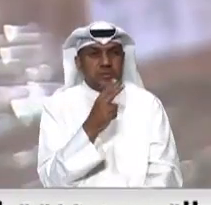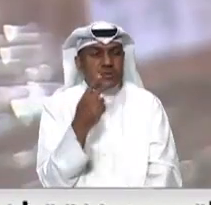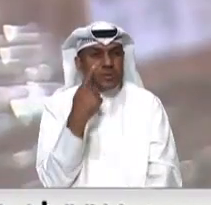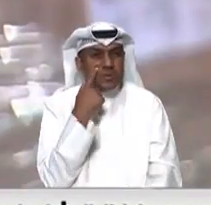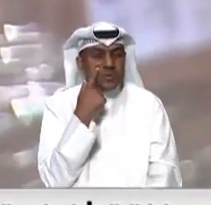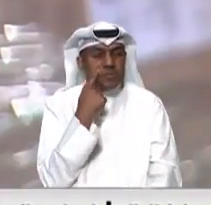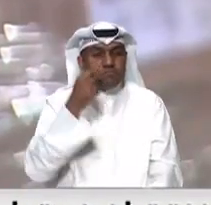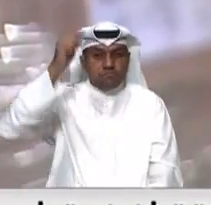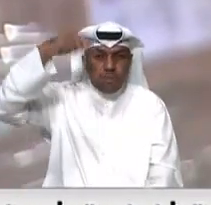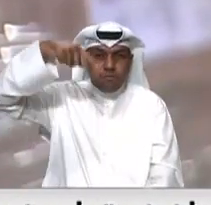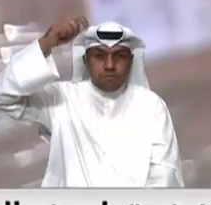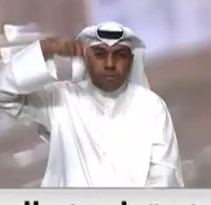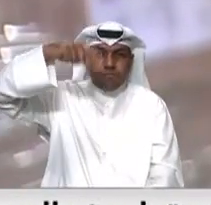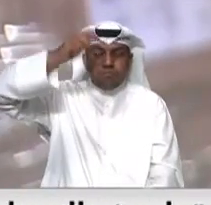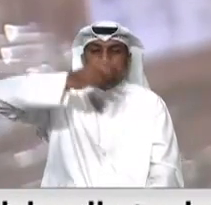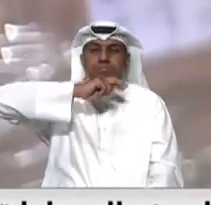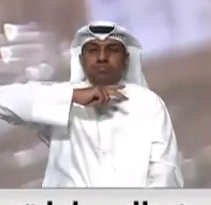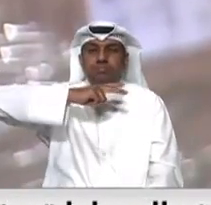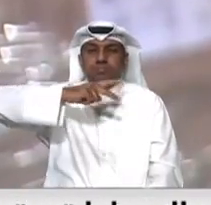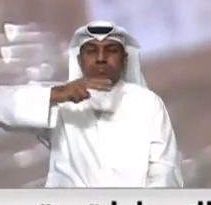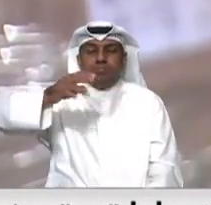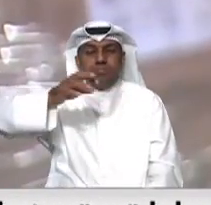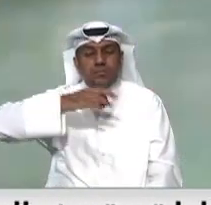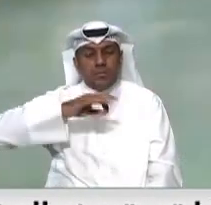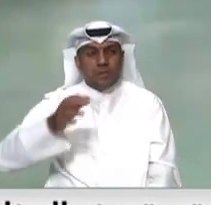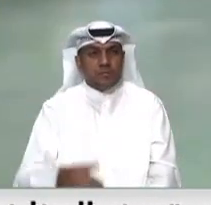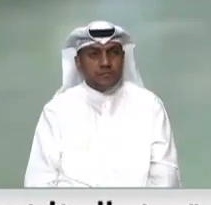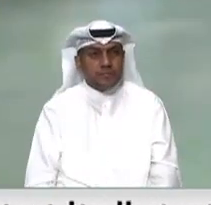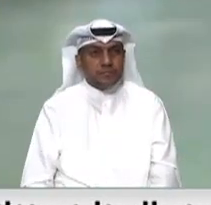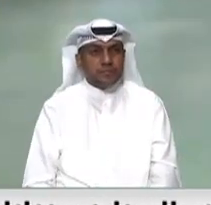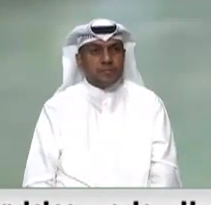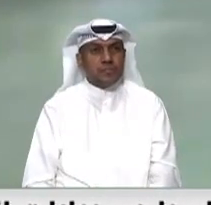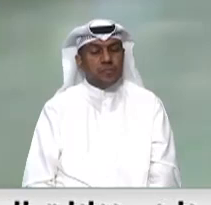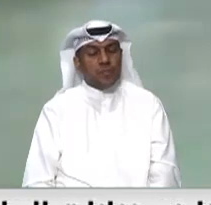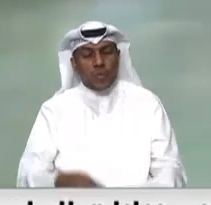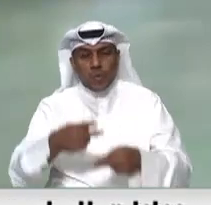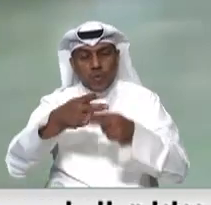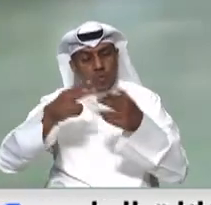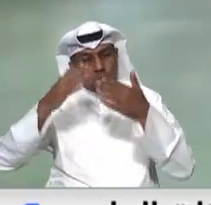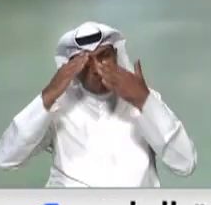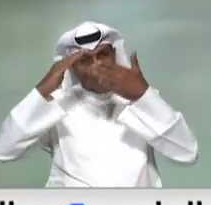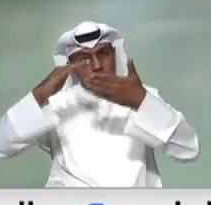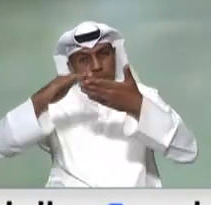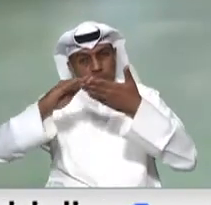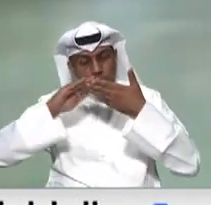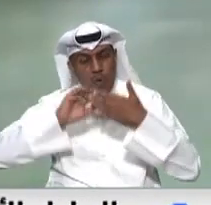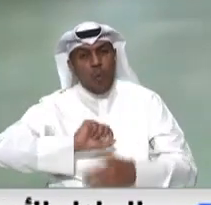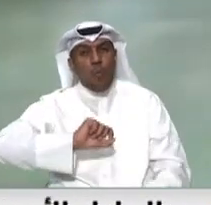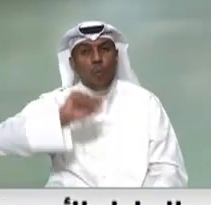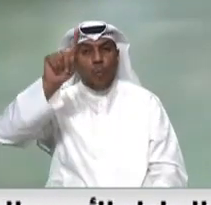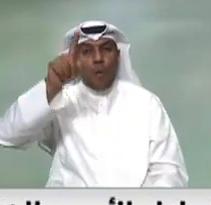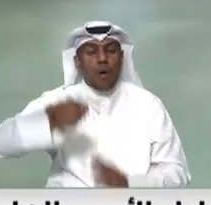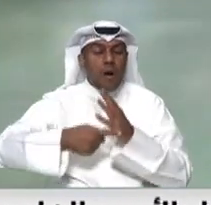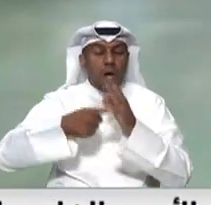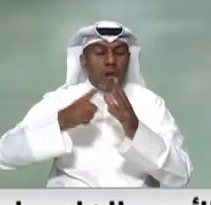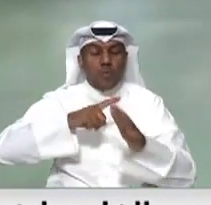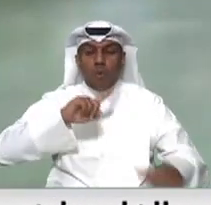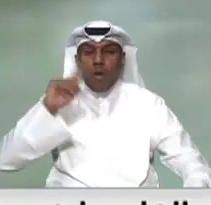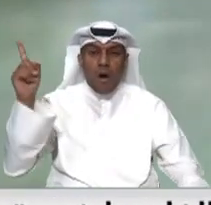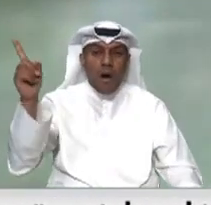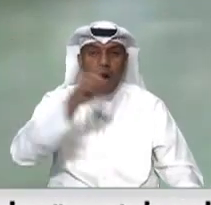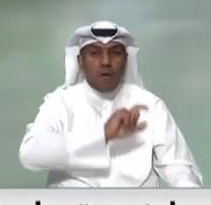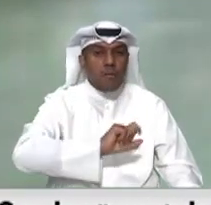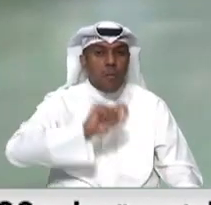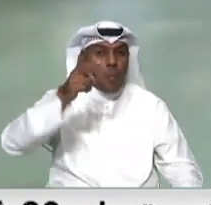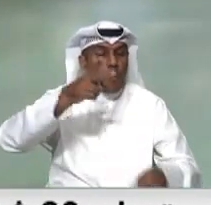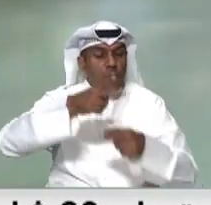هذه المساعدات المقدرة. لبت النداء الكويت الشقيقة من أولى الدول العالم التي